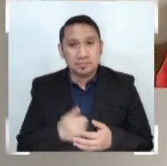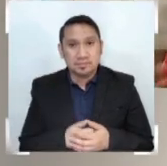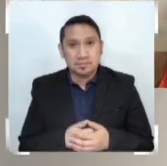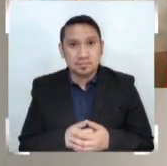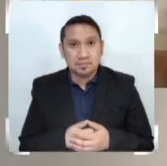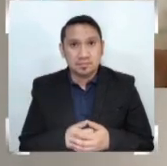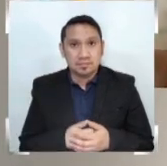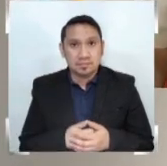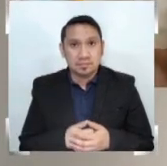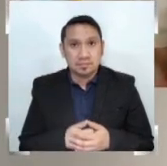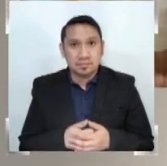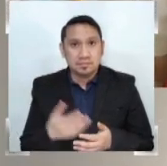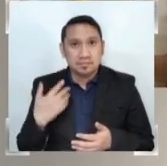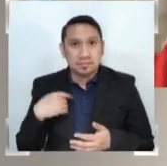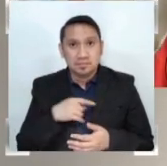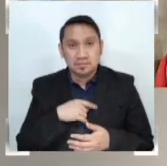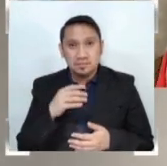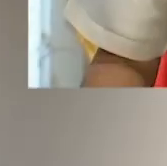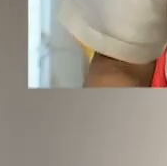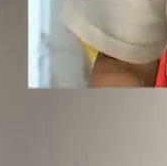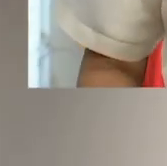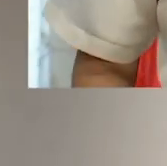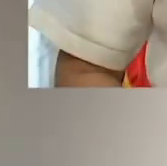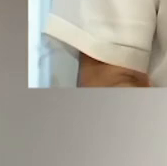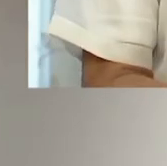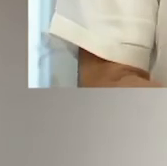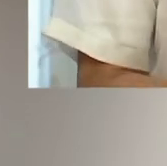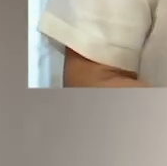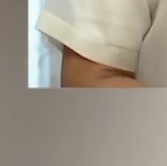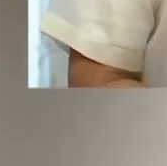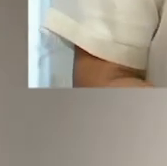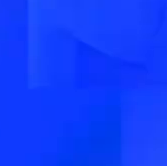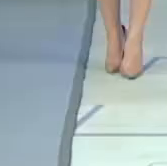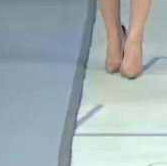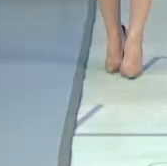masasabi namin, kami naman mga Pilipino, we are world class.